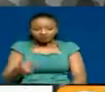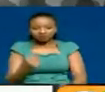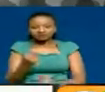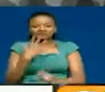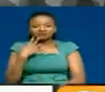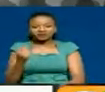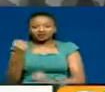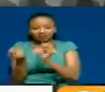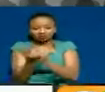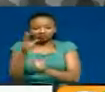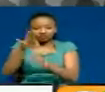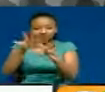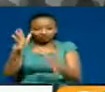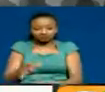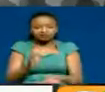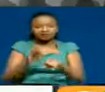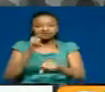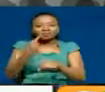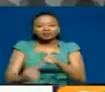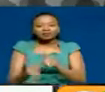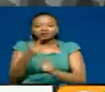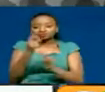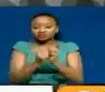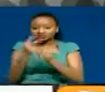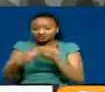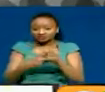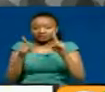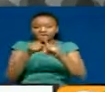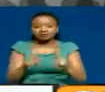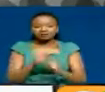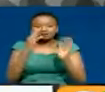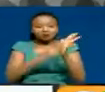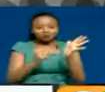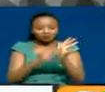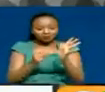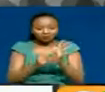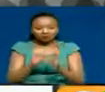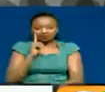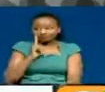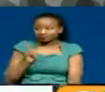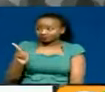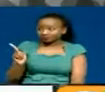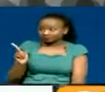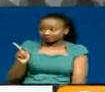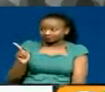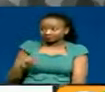474,512 voters as at 2017, while Makueni then brought to the table